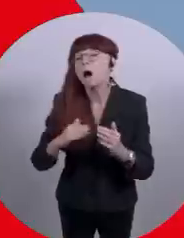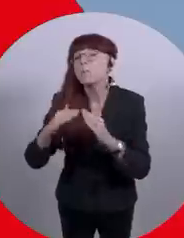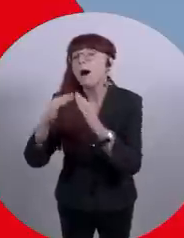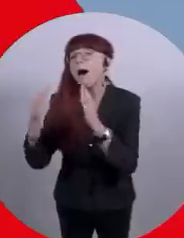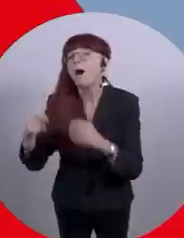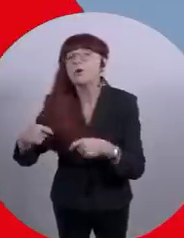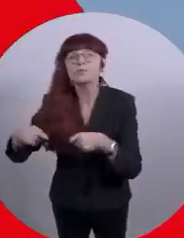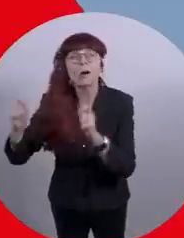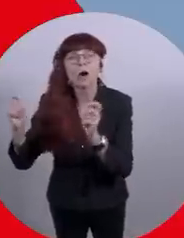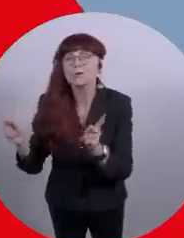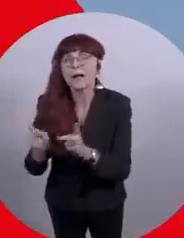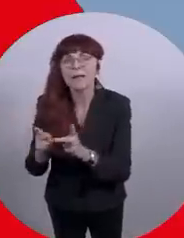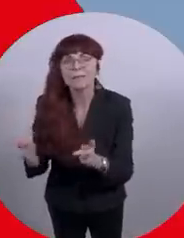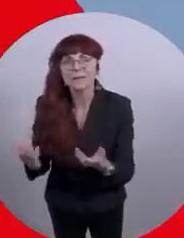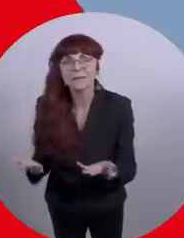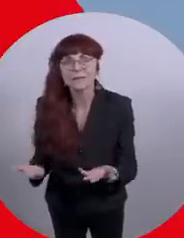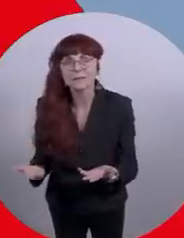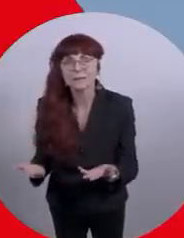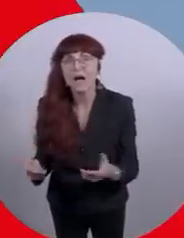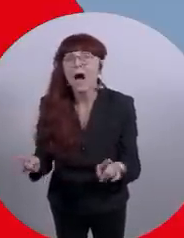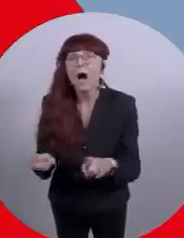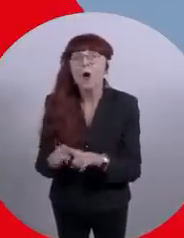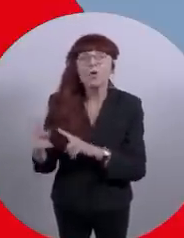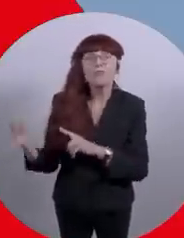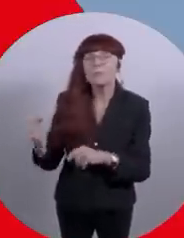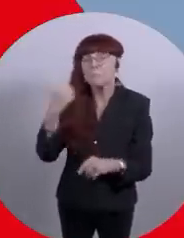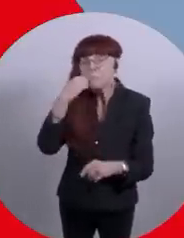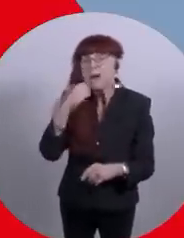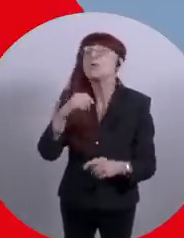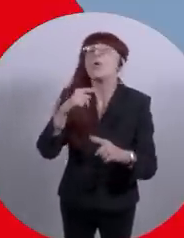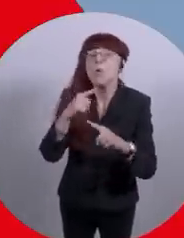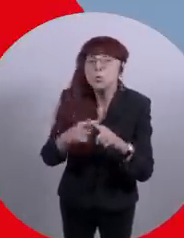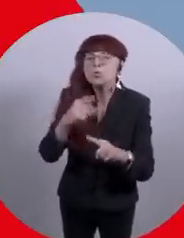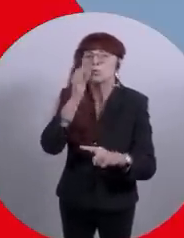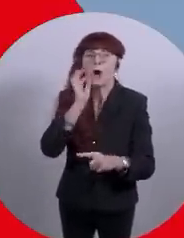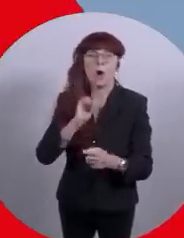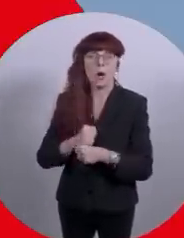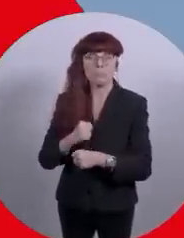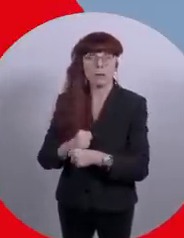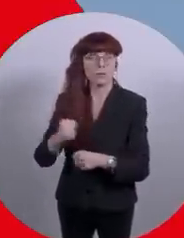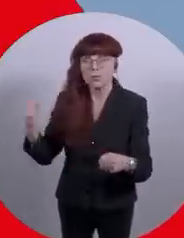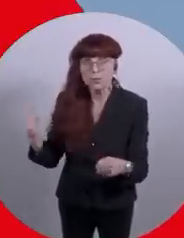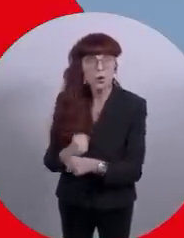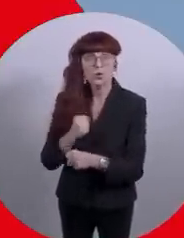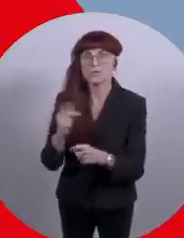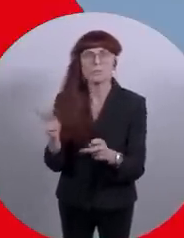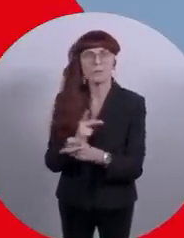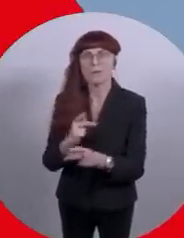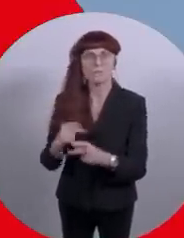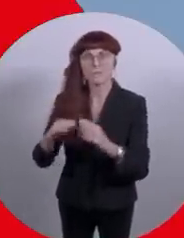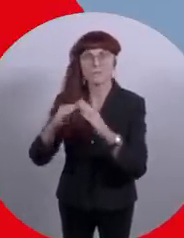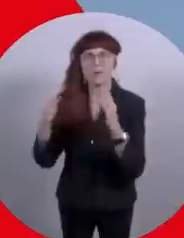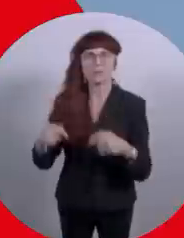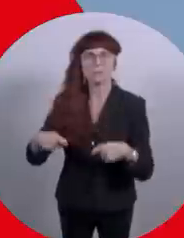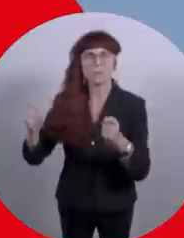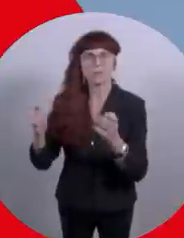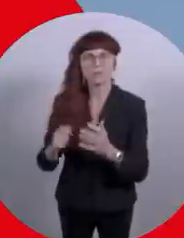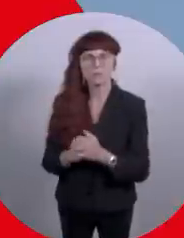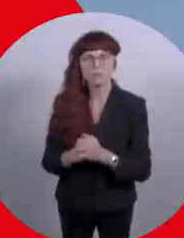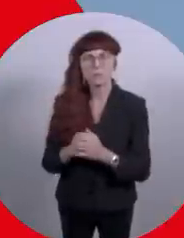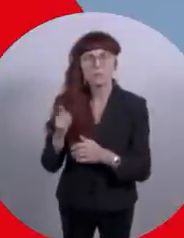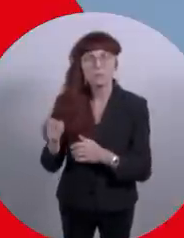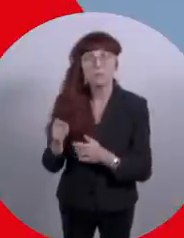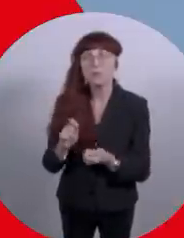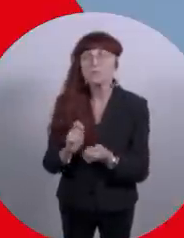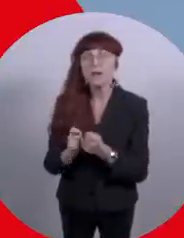doppelten Familieneinkommen kann sich niemand das Ausbauen leisten das sind die Veränderungen die zu Tage getreten sind und wir haben nicht